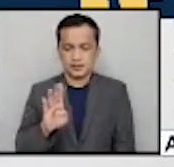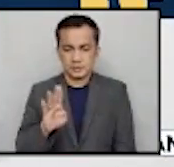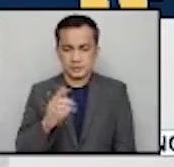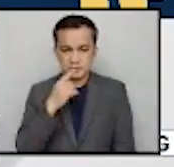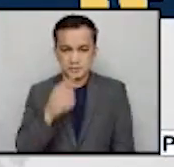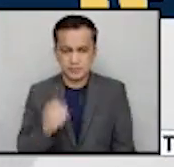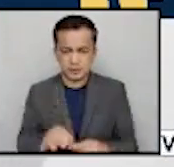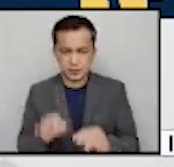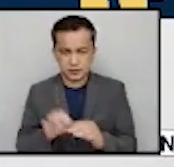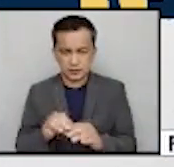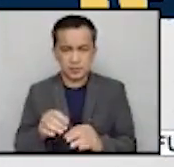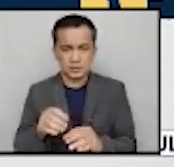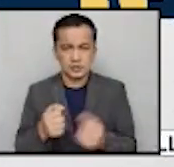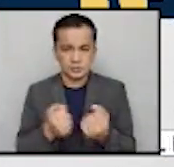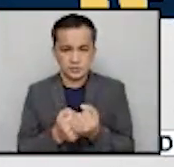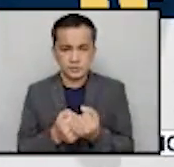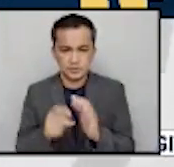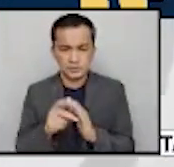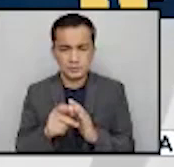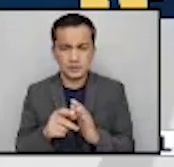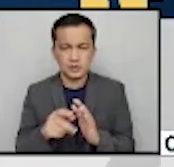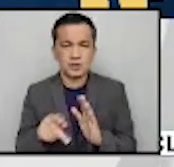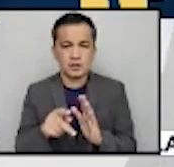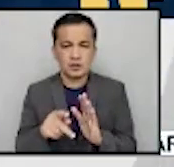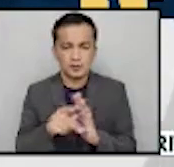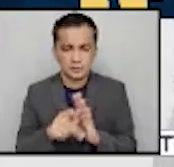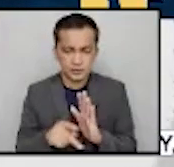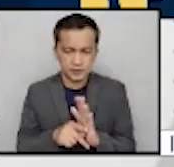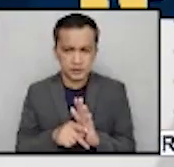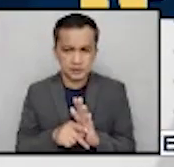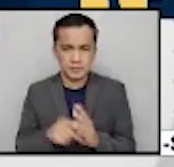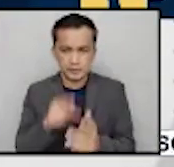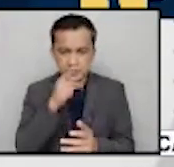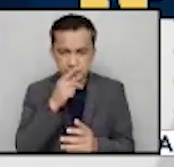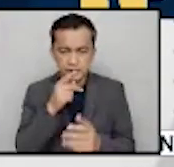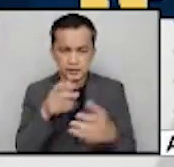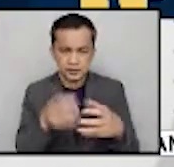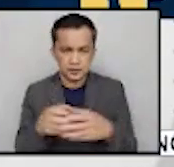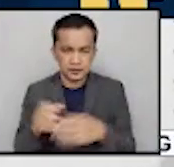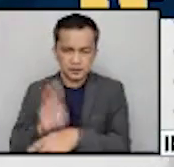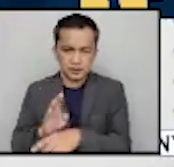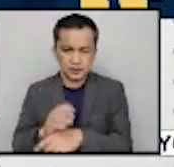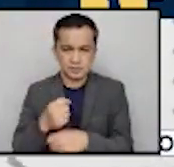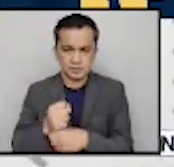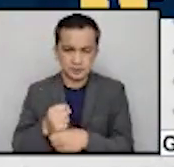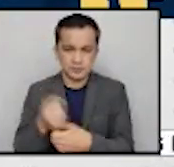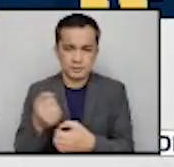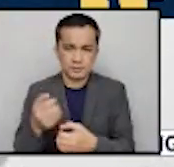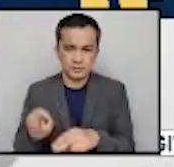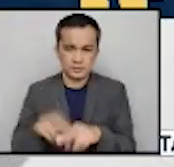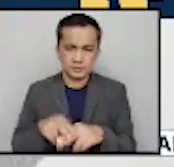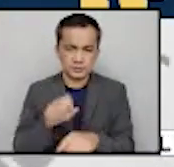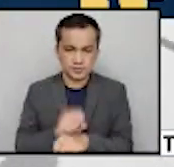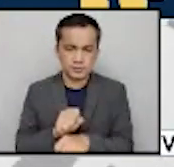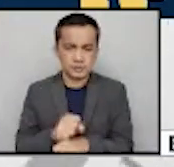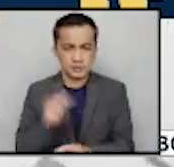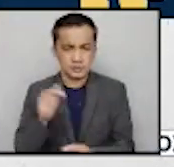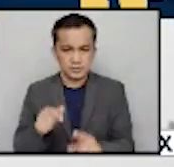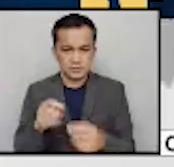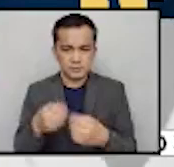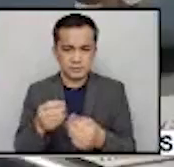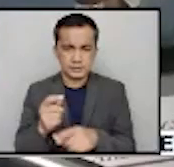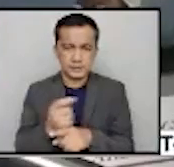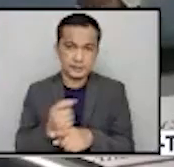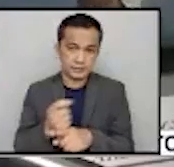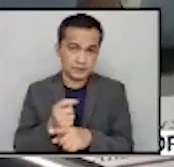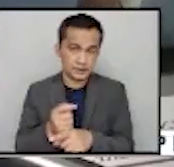mga pulisya ang mga pribadong negosyo upang makalikha ng karagdagang trabaho. Layunin din ito na mabigyan ng training ang mga nawalan